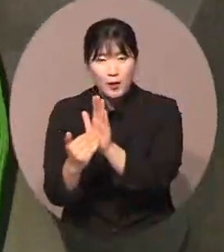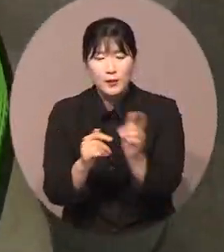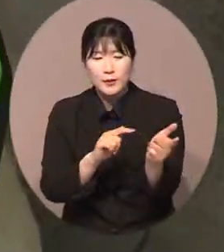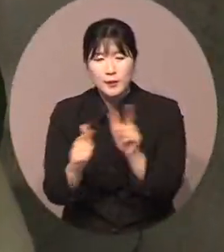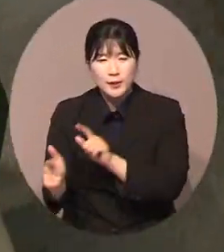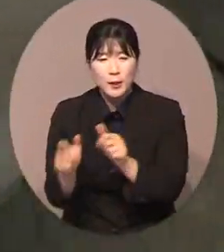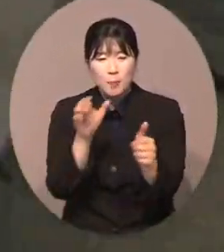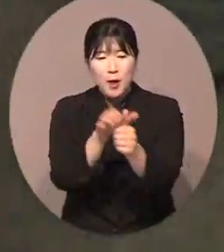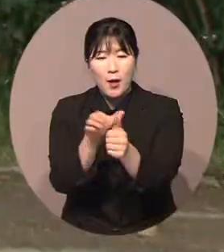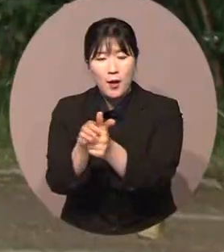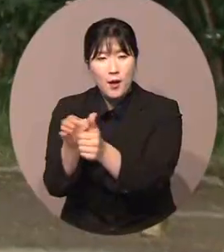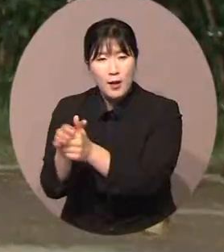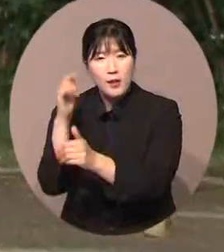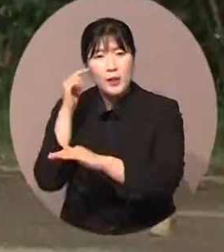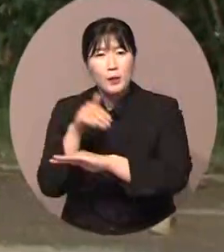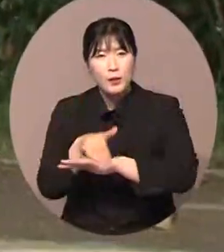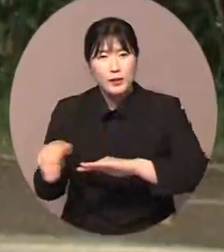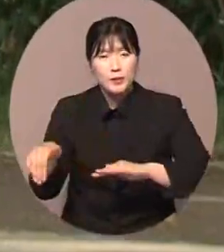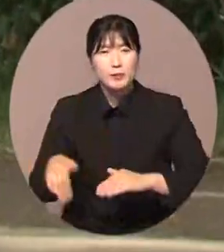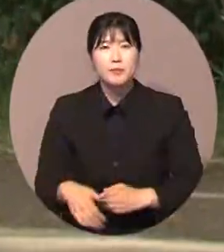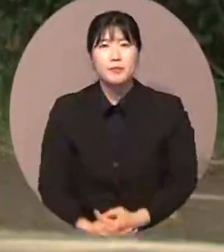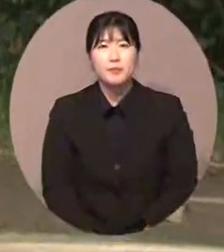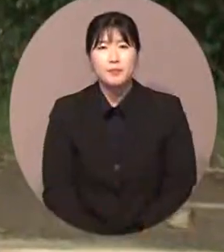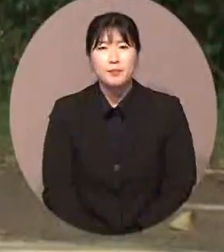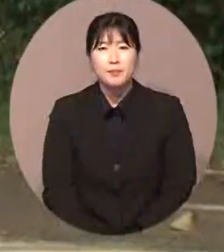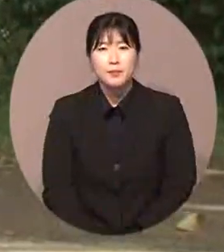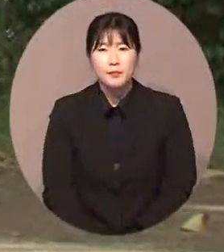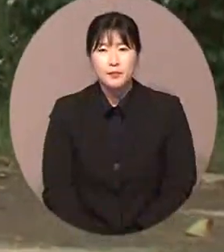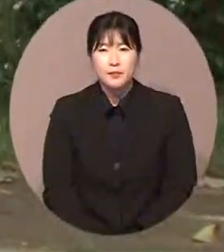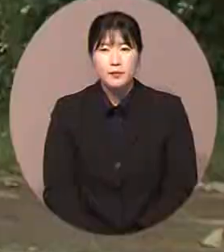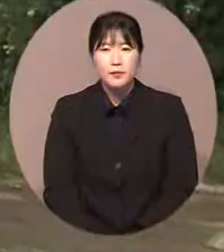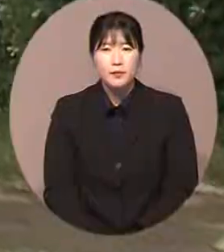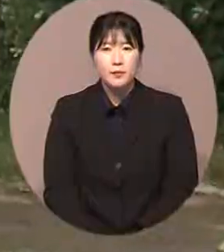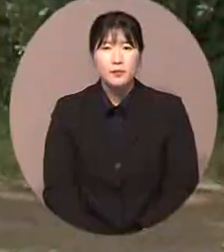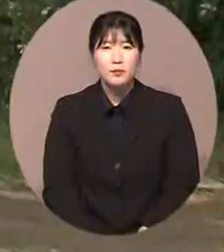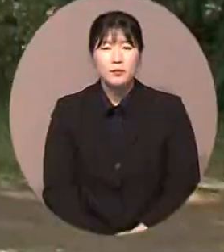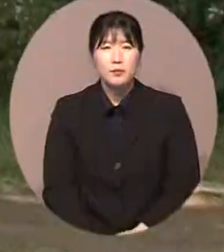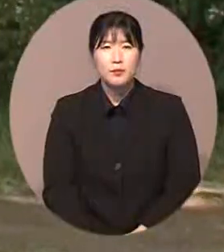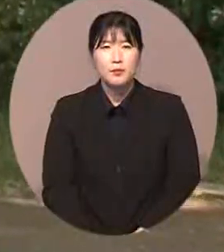점차 활동 영역을 늘려갈 계획입니다. MBC 뉴스 박선진입니다.